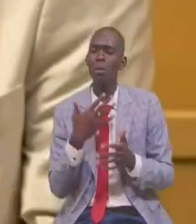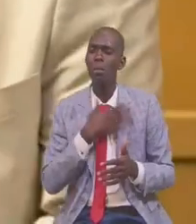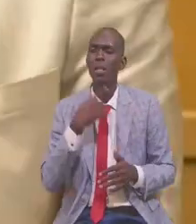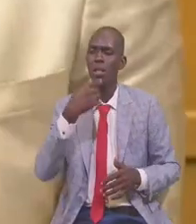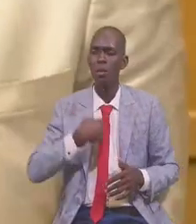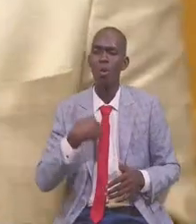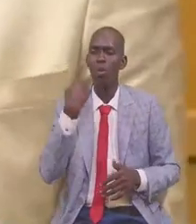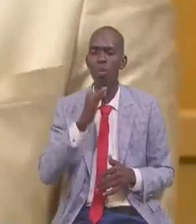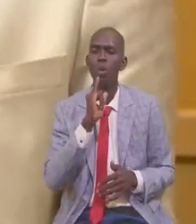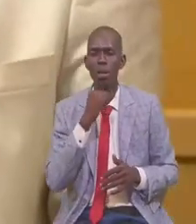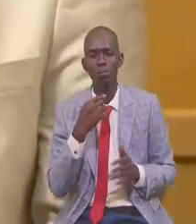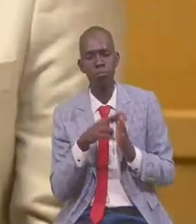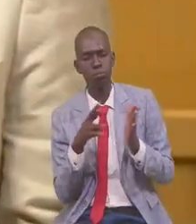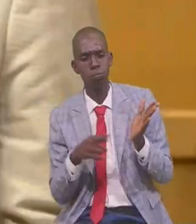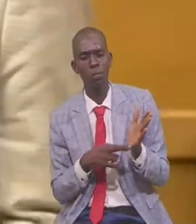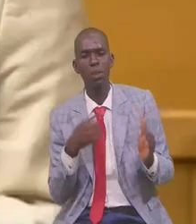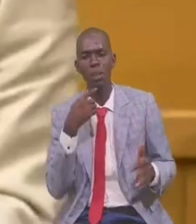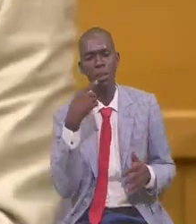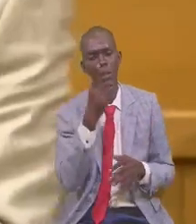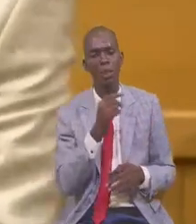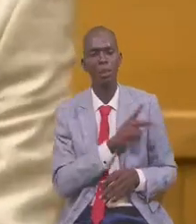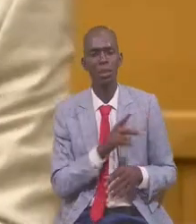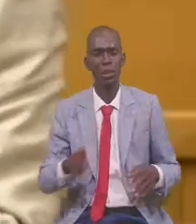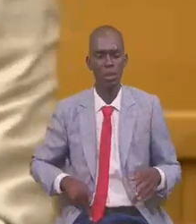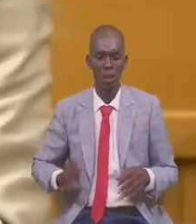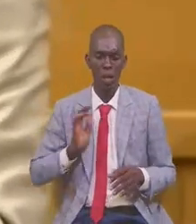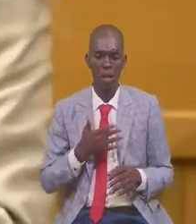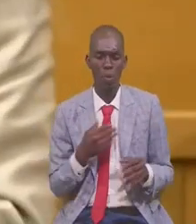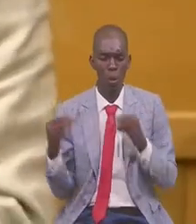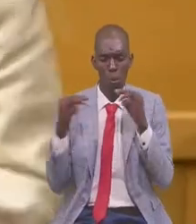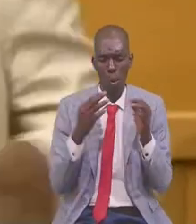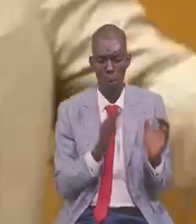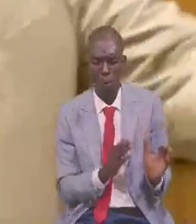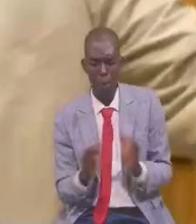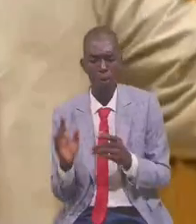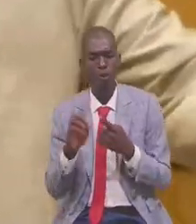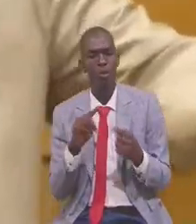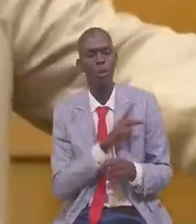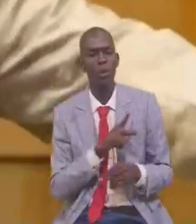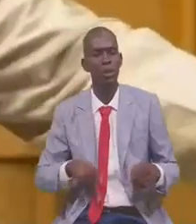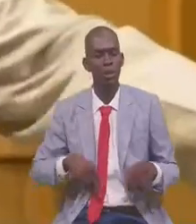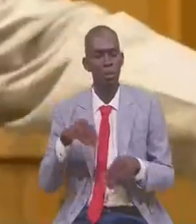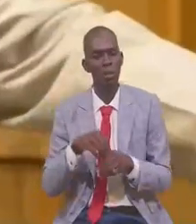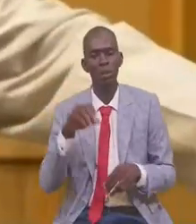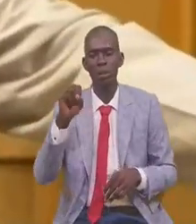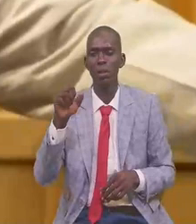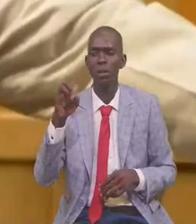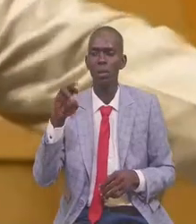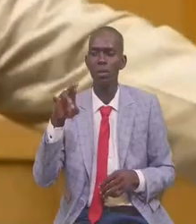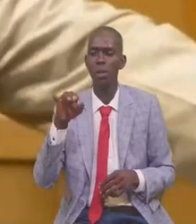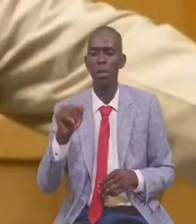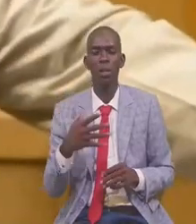nous faisons comme plan, toutes les stratégies de guerre au roi de Samaï? Ils ont dit, oh, il n'y a personne, hein? Il y a un prophète